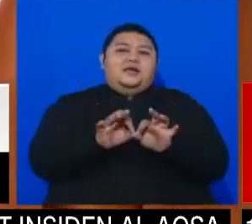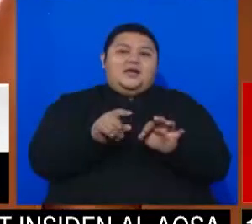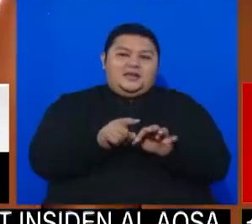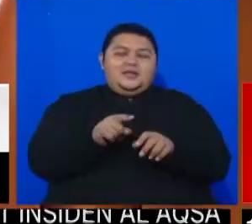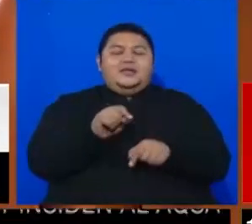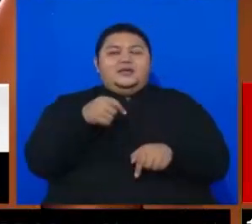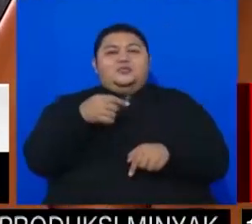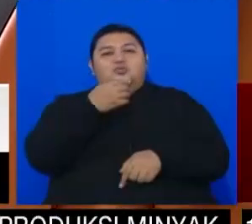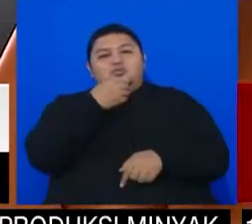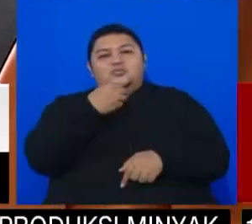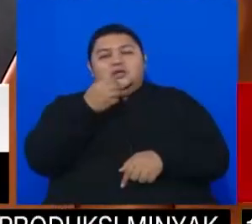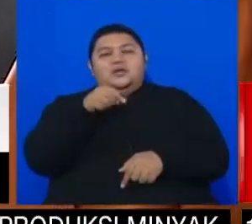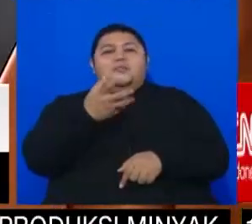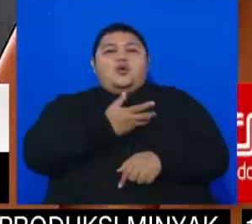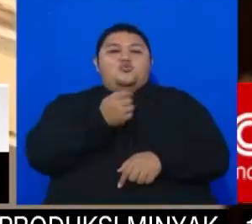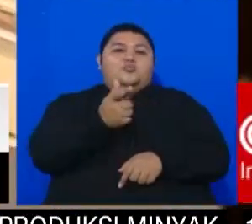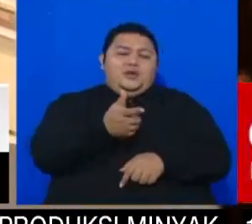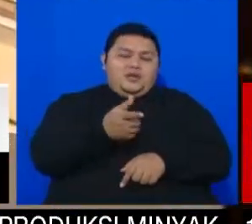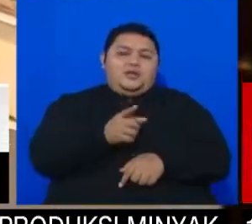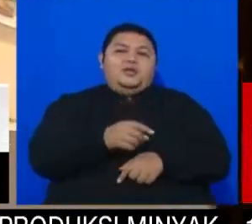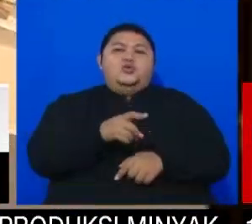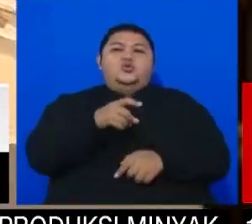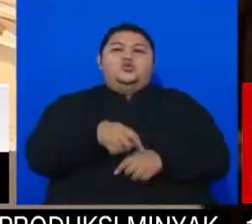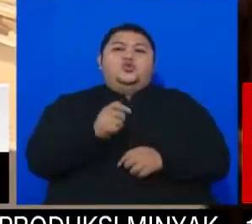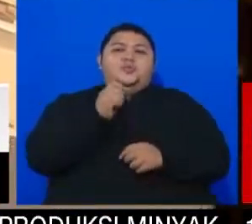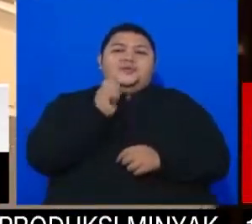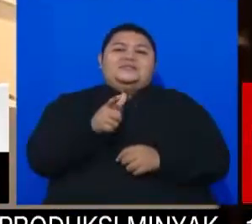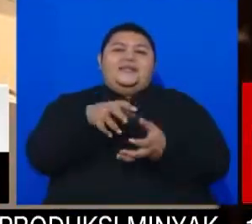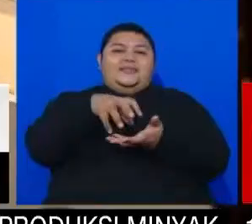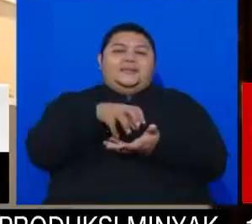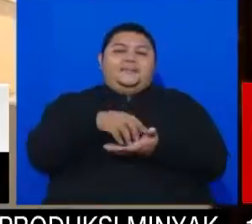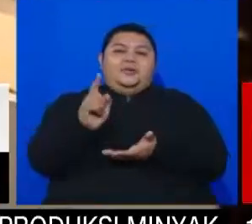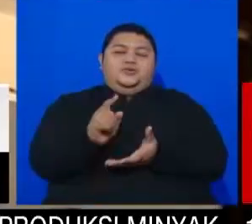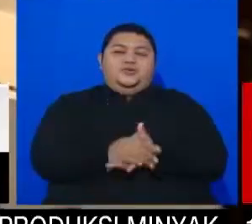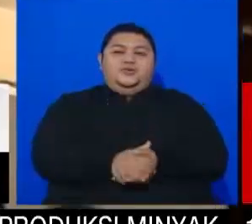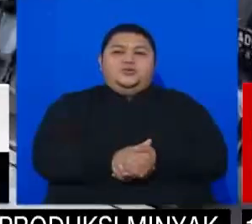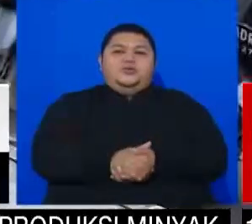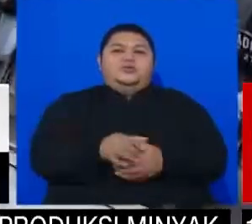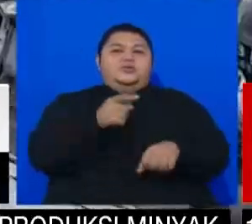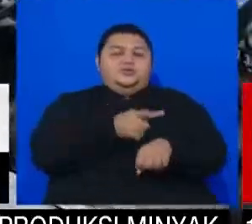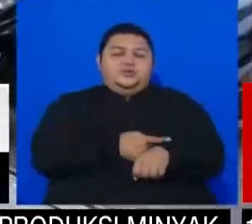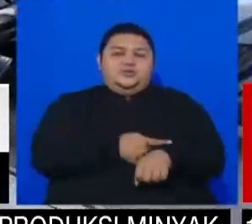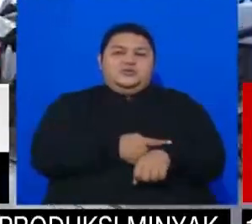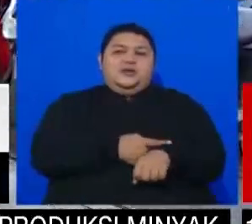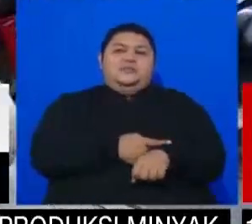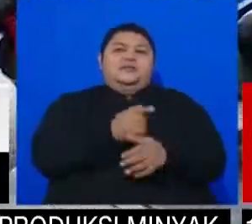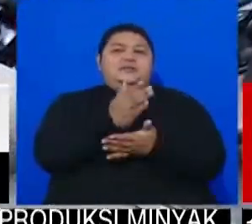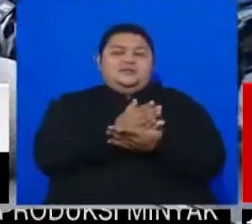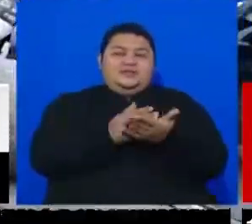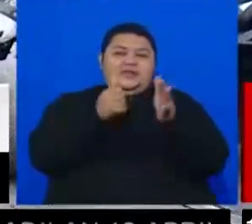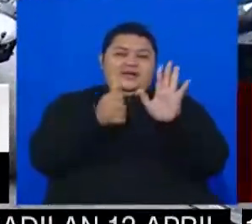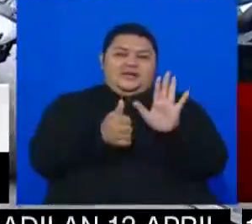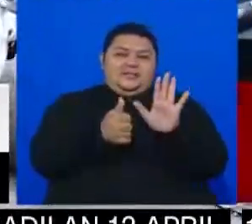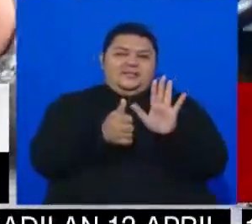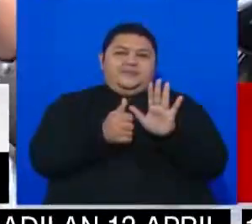sudah mulai berdatangan untuk melakukan pemesanan tempat. Nah sekarang udah pukul 17.30, jadi kalau misalkan boleh dilihat